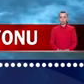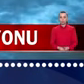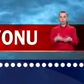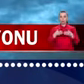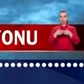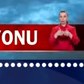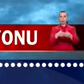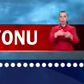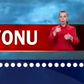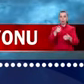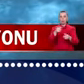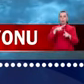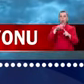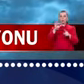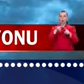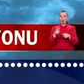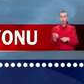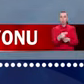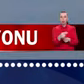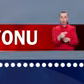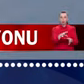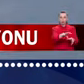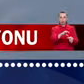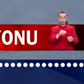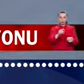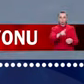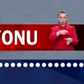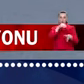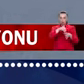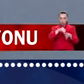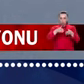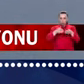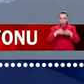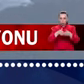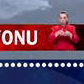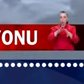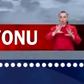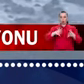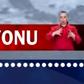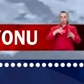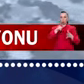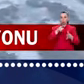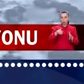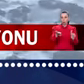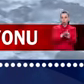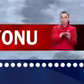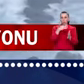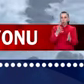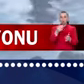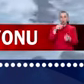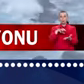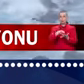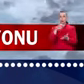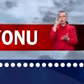Gemi ton balığı avlamak için yola çıkmıştı. Okyanusta ilerlerken arızalandı. Karaya oturduktan sonra bölgeye 3 devriye gemisi